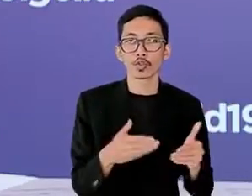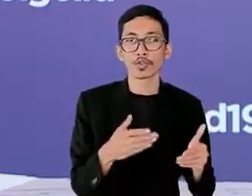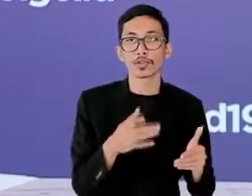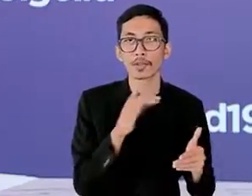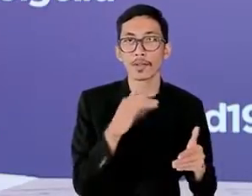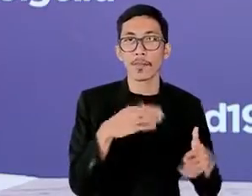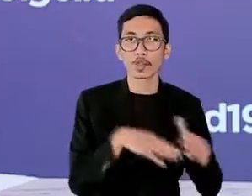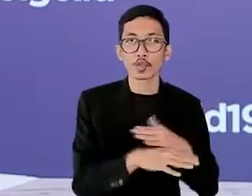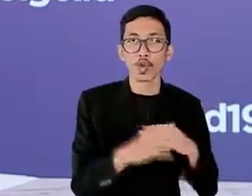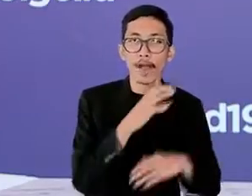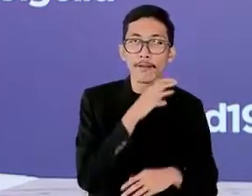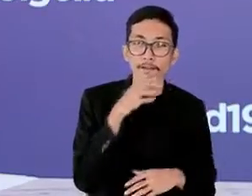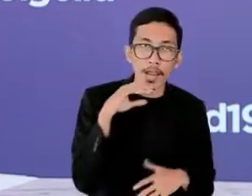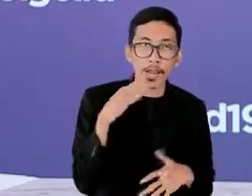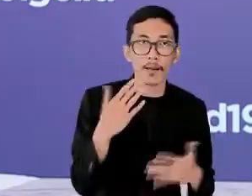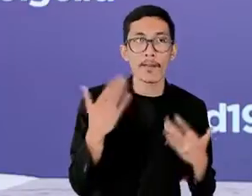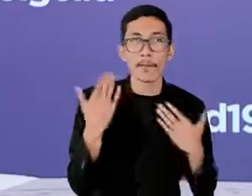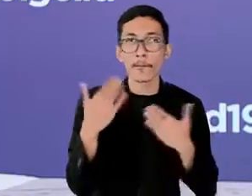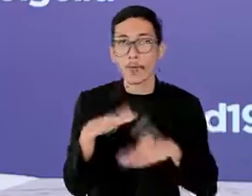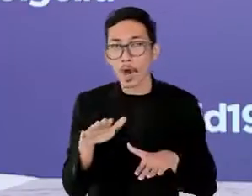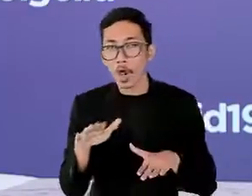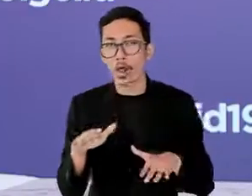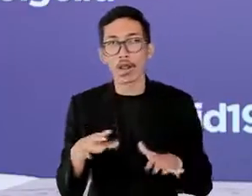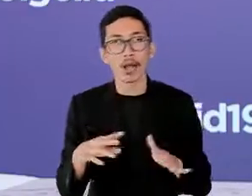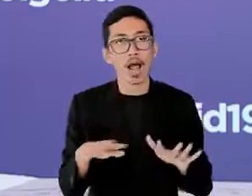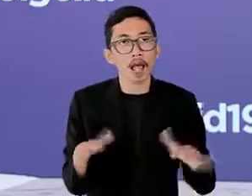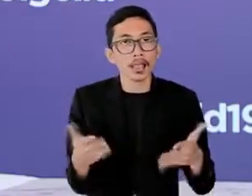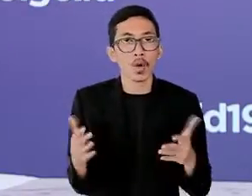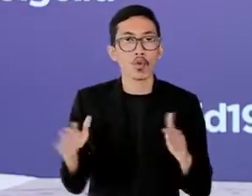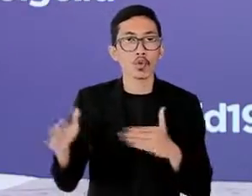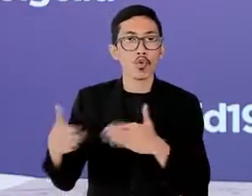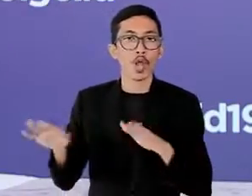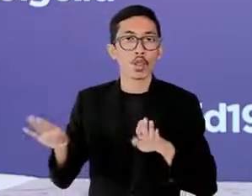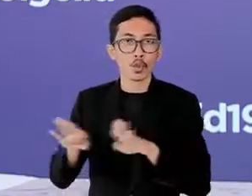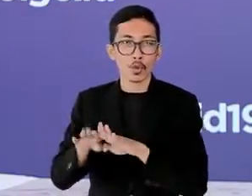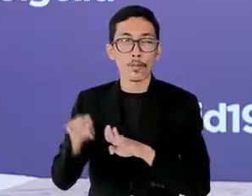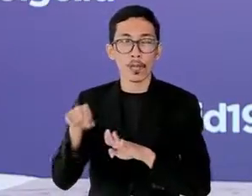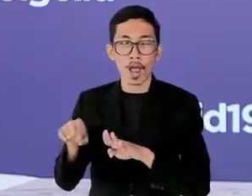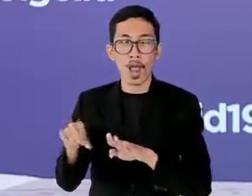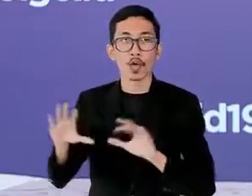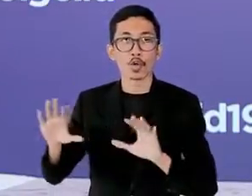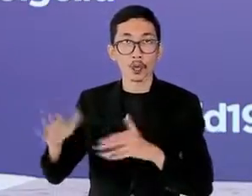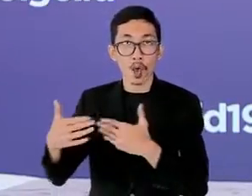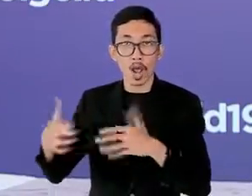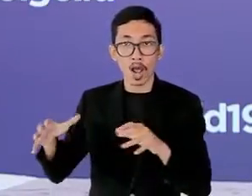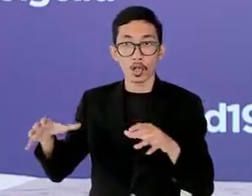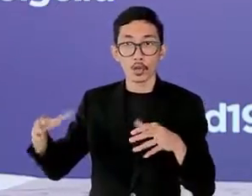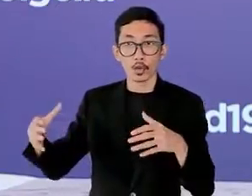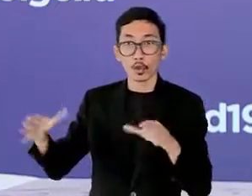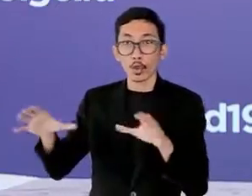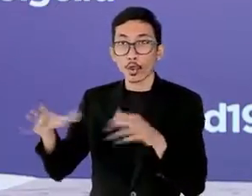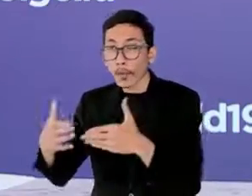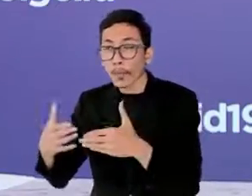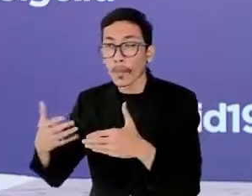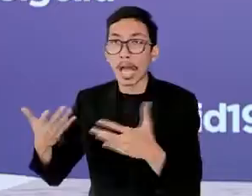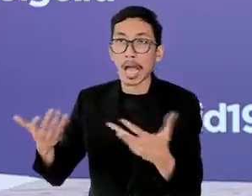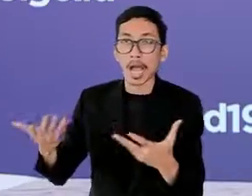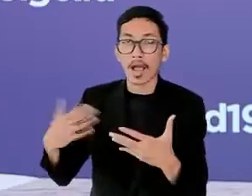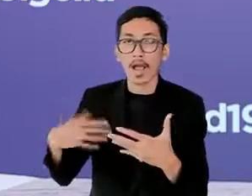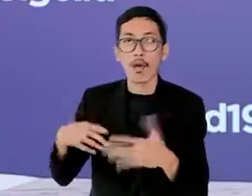dan Resto serta kafe di ruang tertutup Hai perubahan pengaturan waktu makan di tempat makan tertutup menjadi